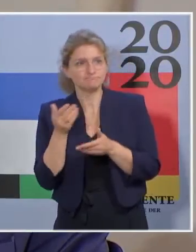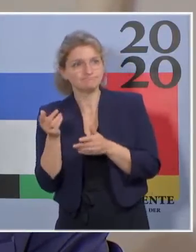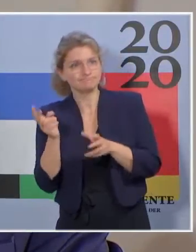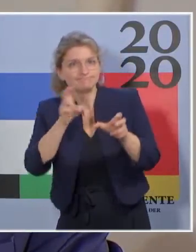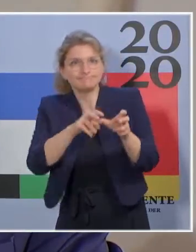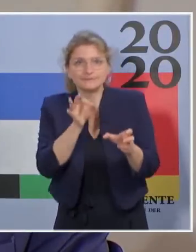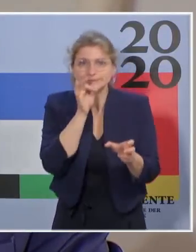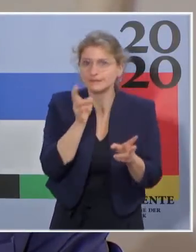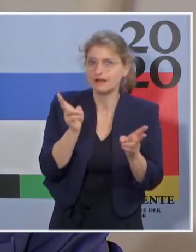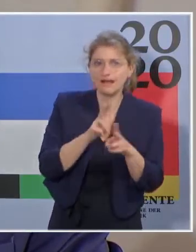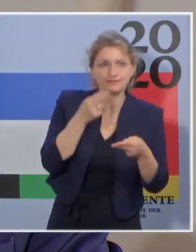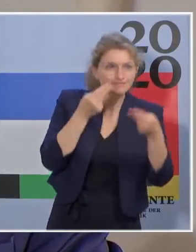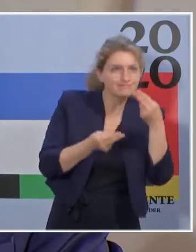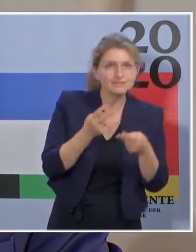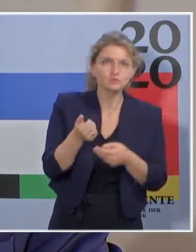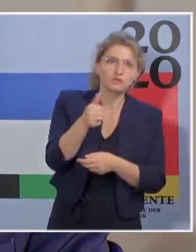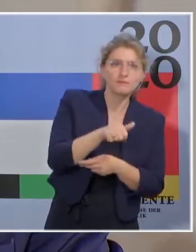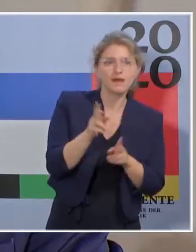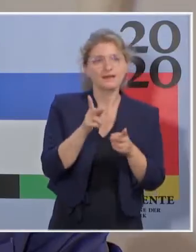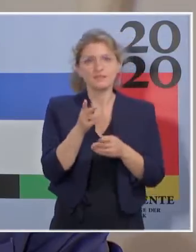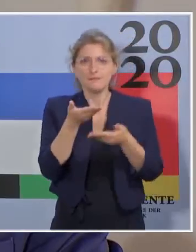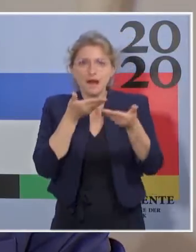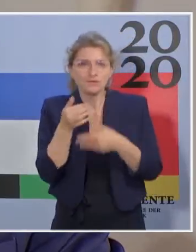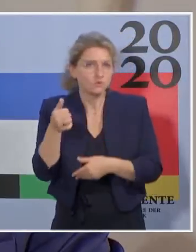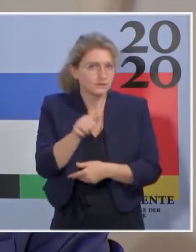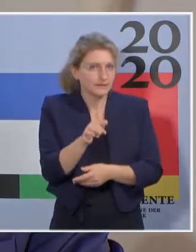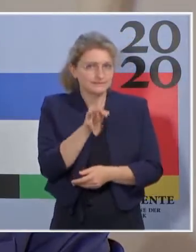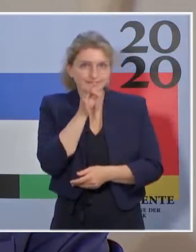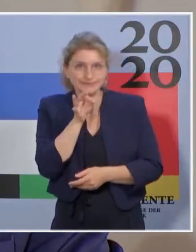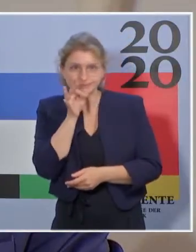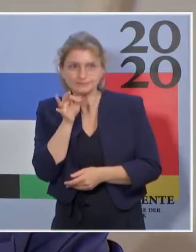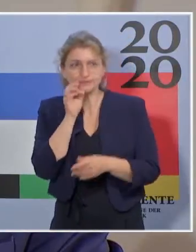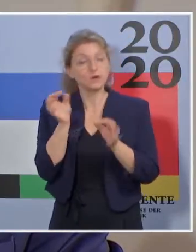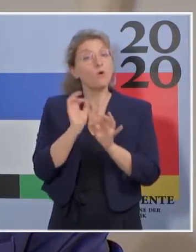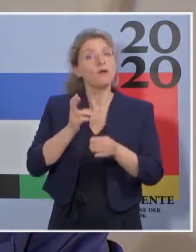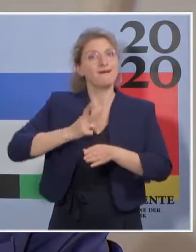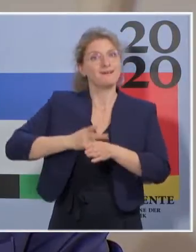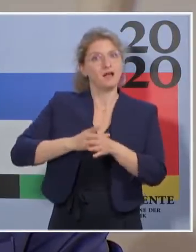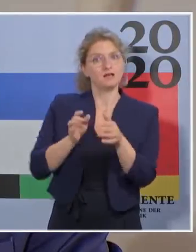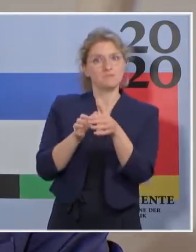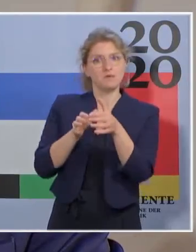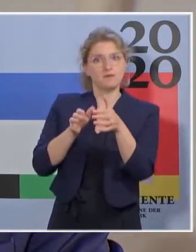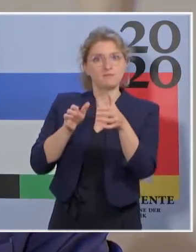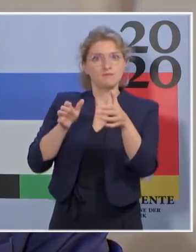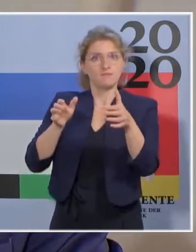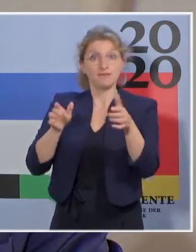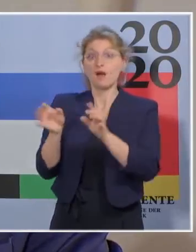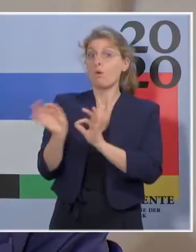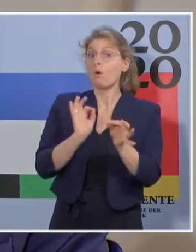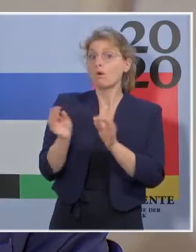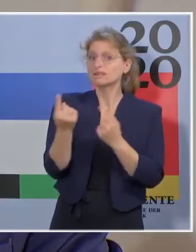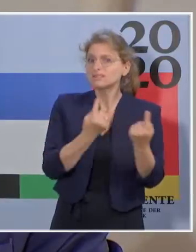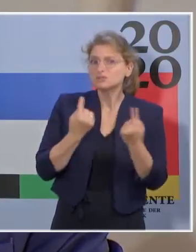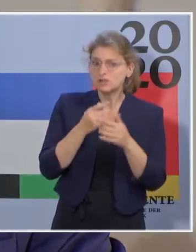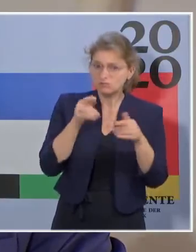Beratungen teilzunehmen, an Tagungen teilzunehmen oder überhaupt auch vermehrte Erkrankungsfälle stattfinden,